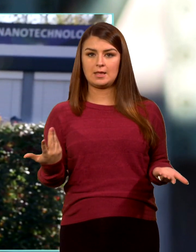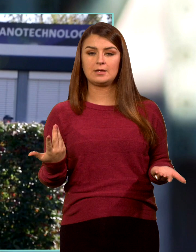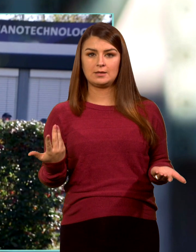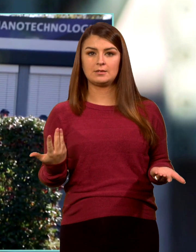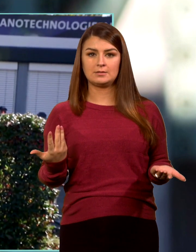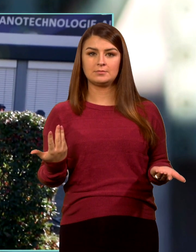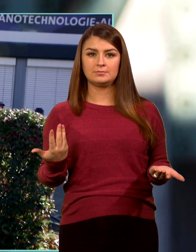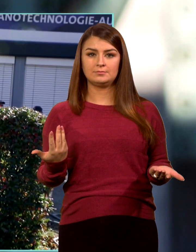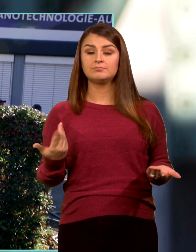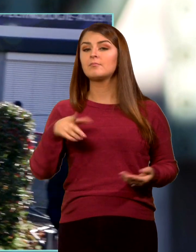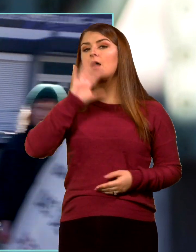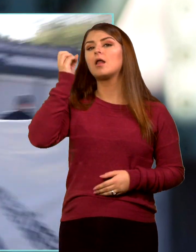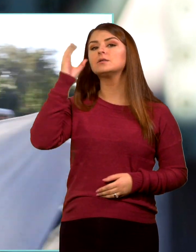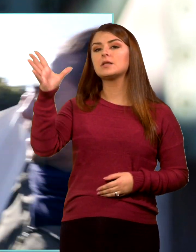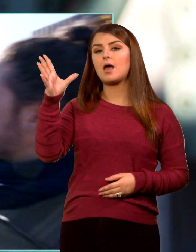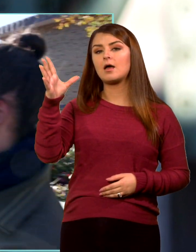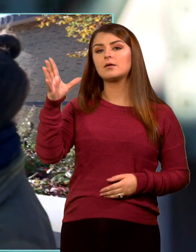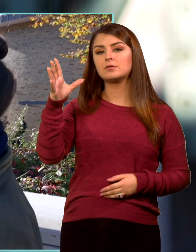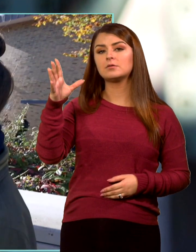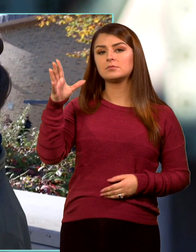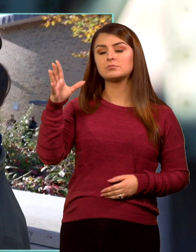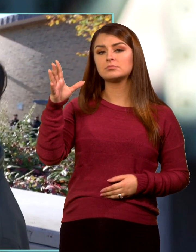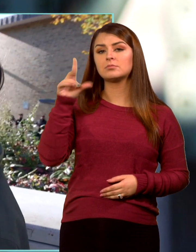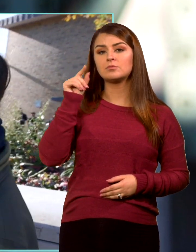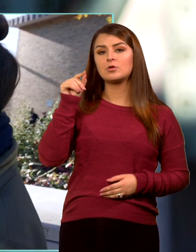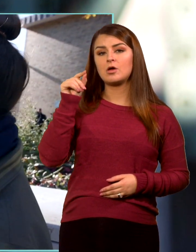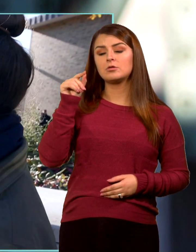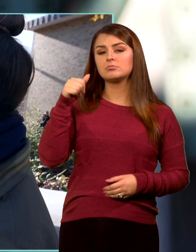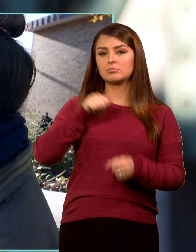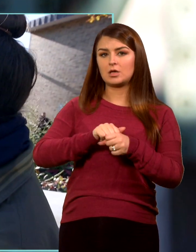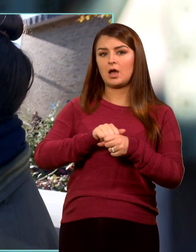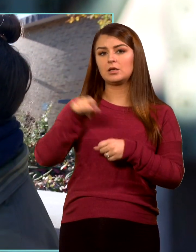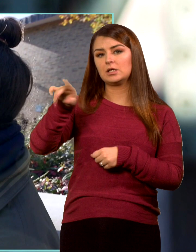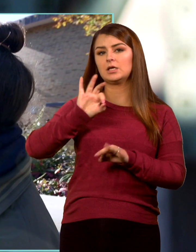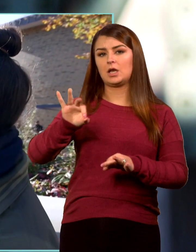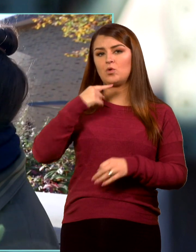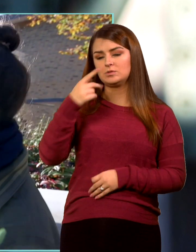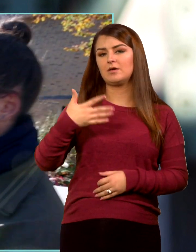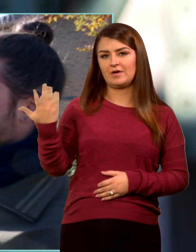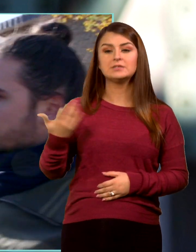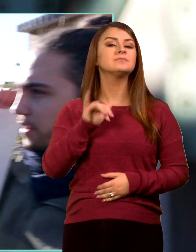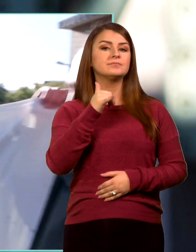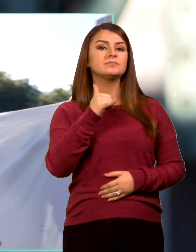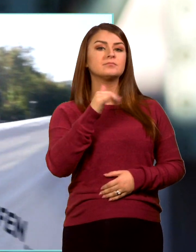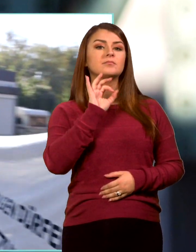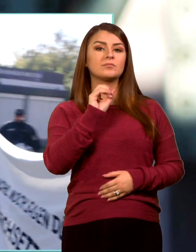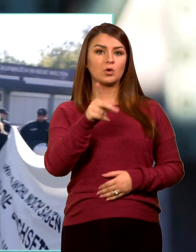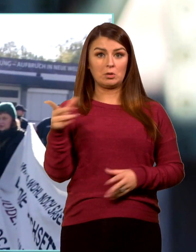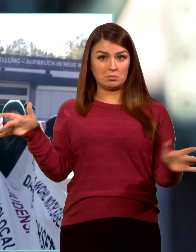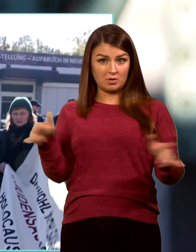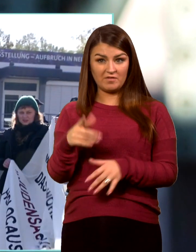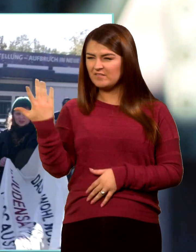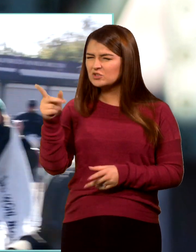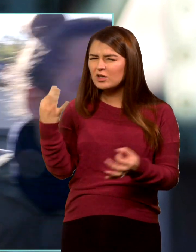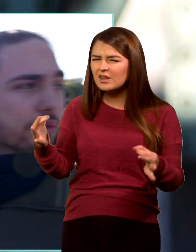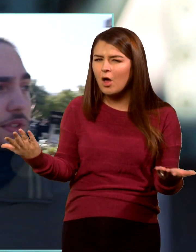der Laterne. Alles klar. Ja, da ist auch der Herr Brückmann heißt er und der kann Ihnen genau sagen, wo. Genau. Wollen wir das kurz ein? Sollt ihr woanders hingehen